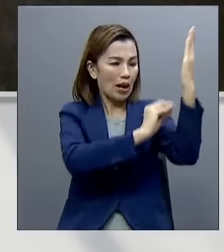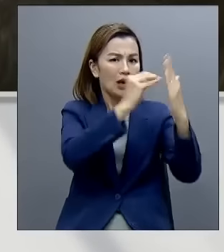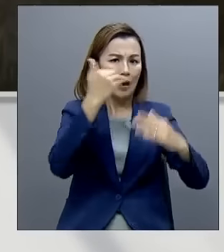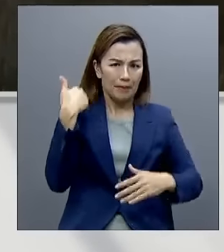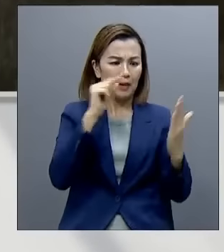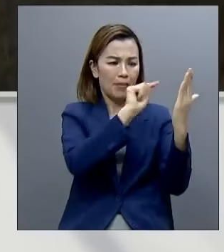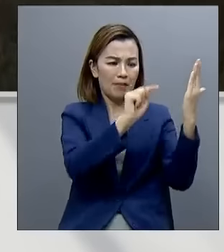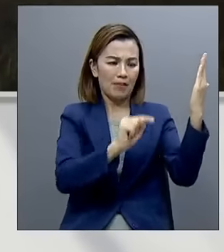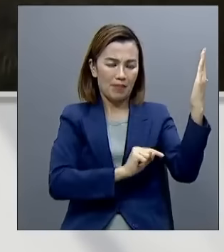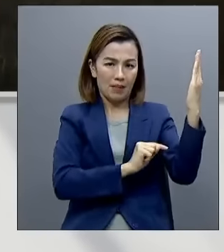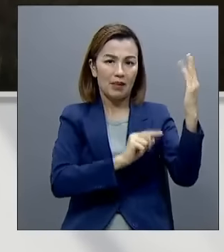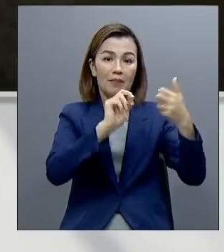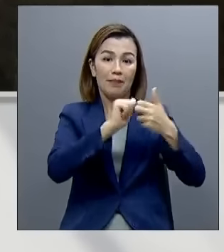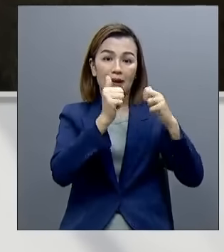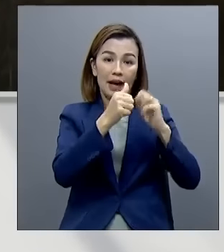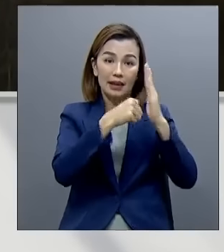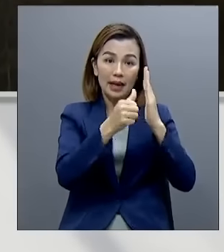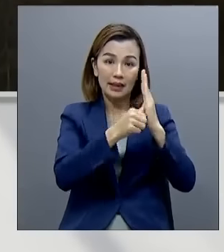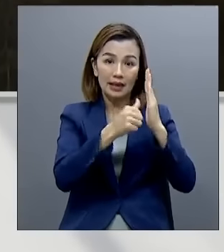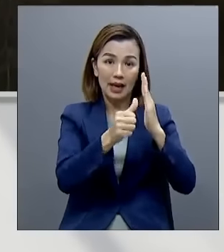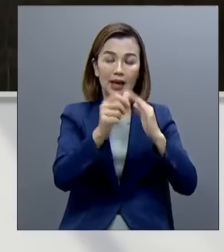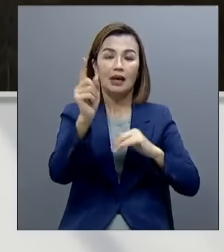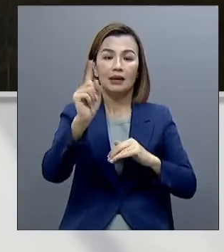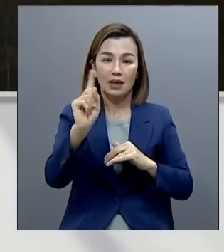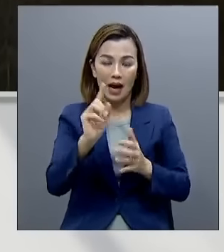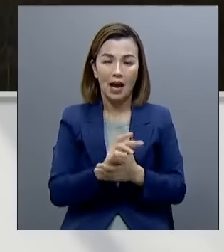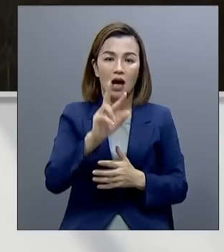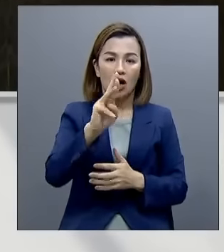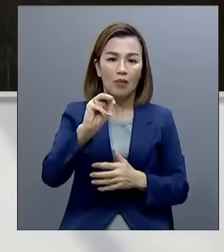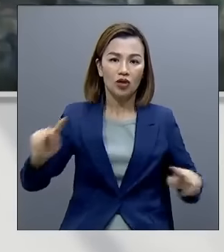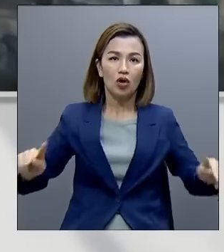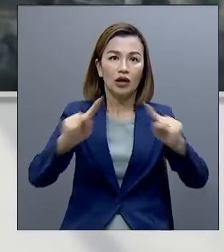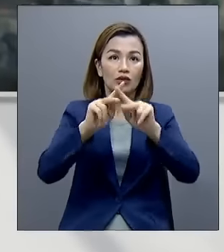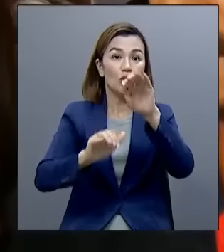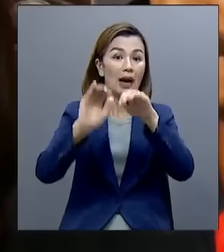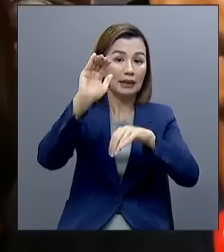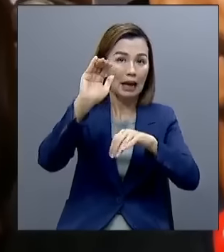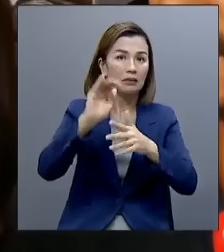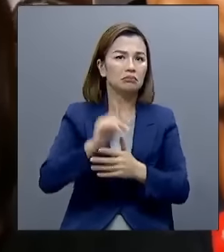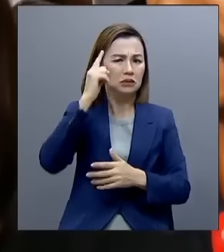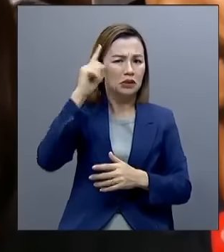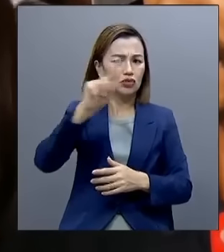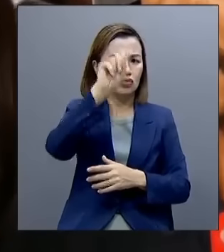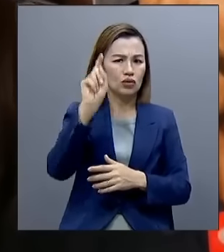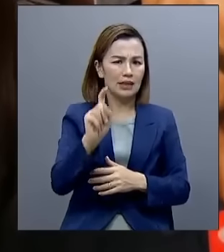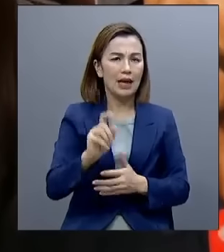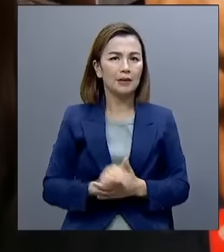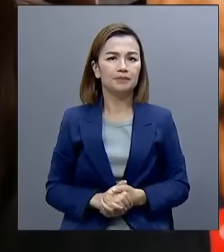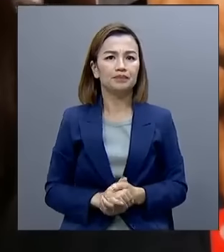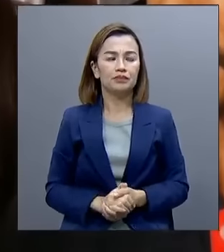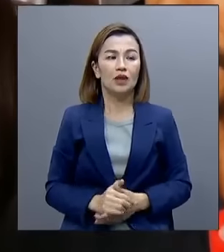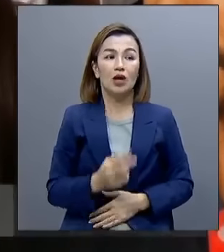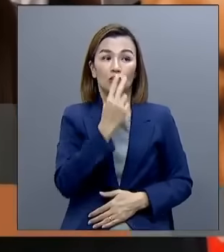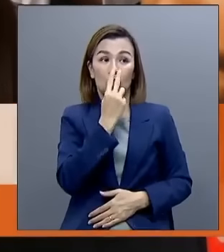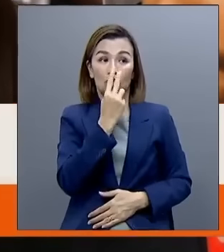จะแก้ไขปัญหายังไงรัฐมนตรีมหาดไทยเองก็ตั้งคำถามกับเรื่องนี้เหมือนกันค่ะ ก็เราก็ต้องมานั่งดูว่าสิ่งที่มันเกิดขึ้